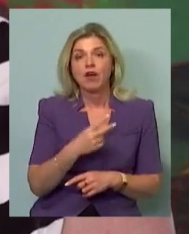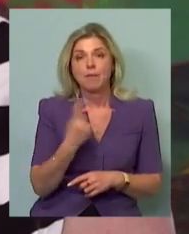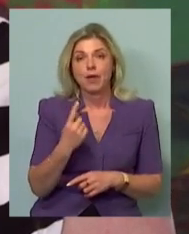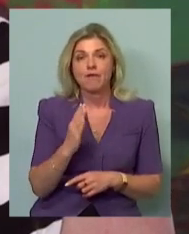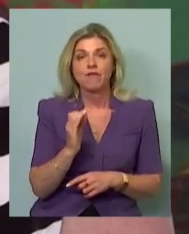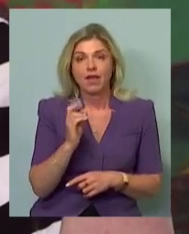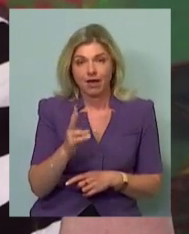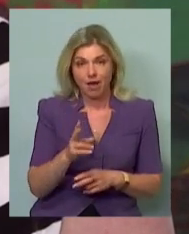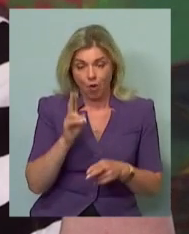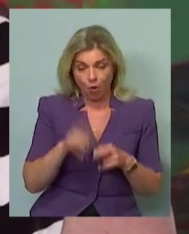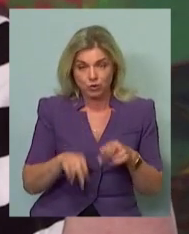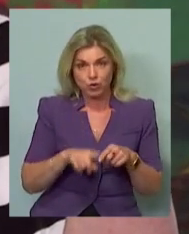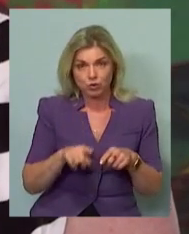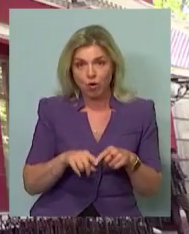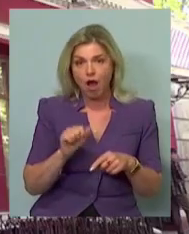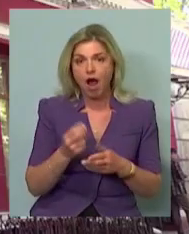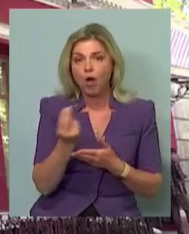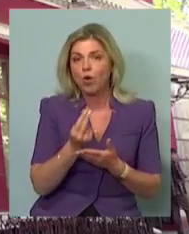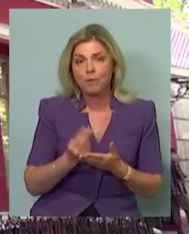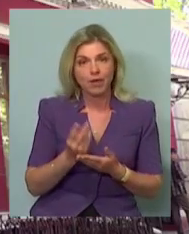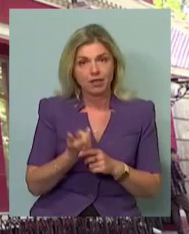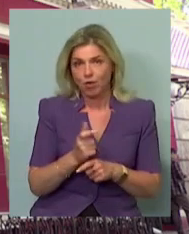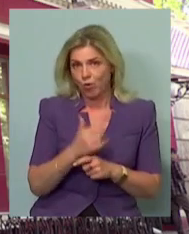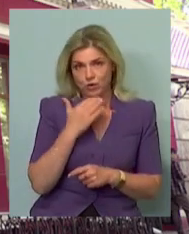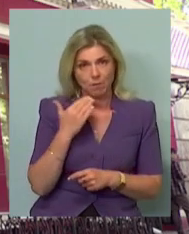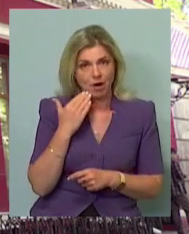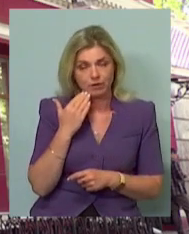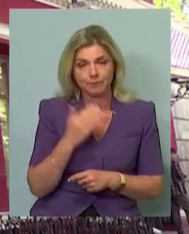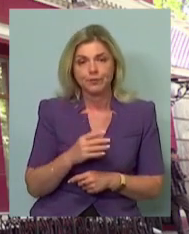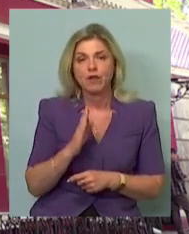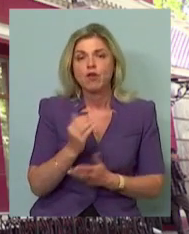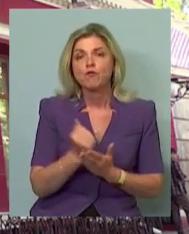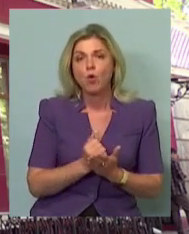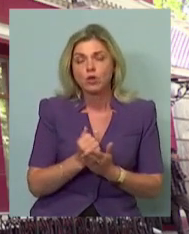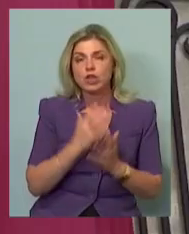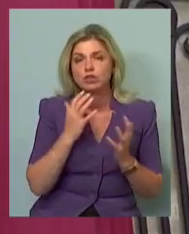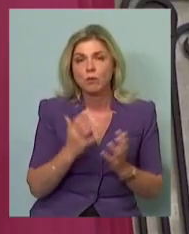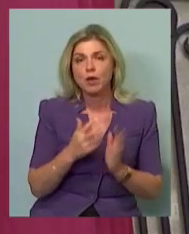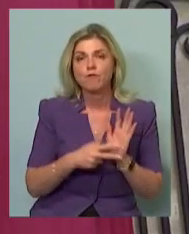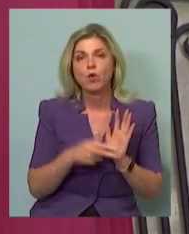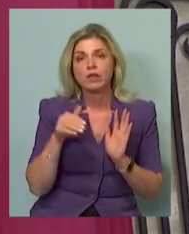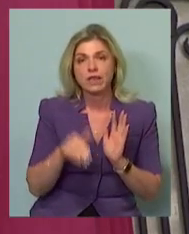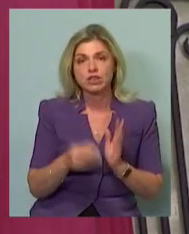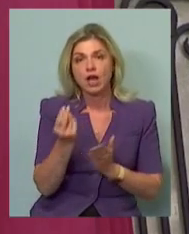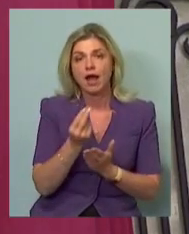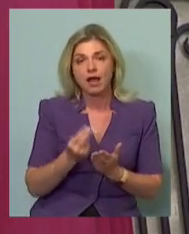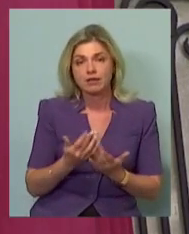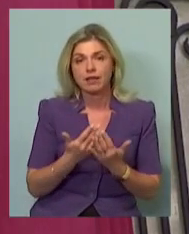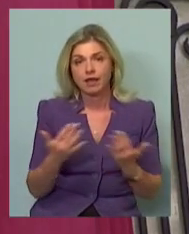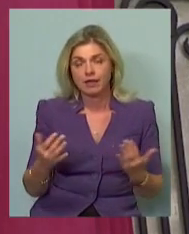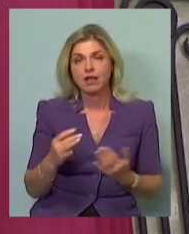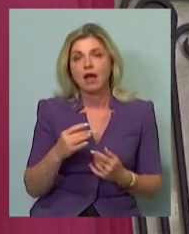і робіт не дуже багато. У фондах музею зберігається понад 8 тисяч картин та інших витворів